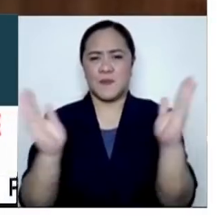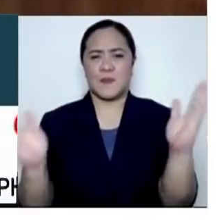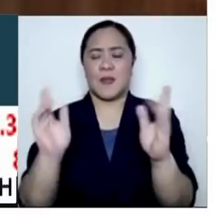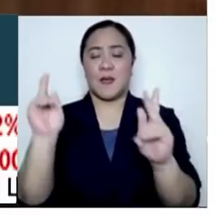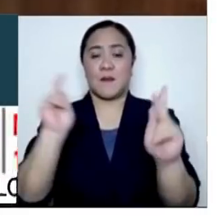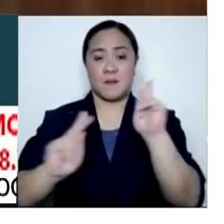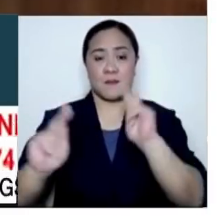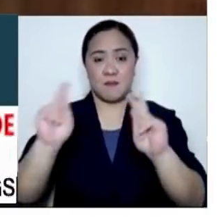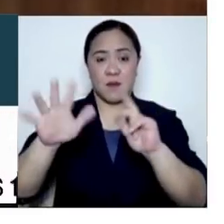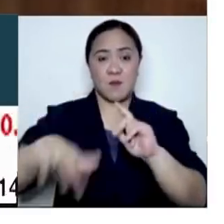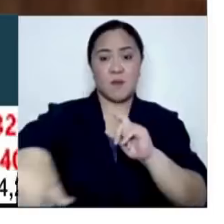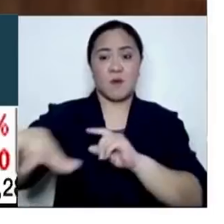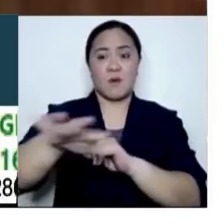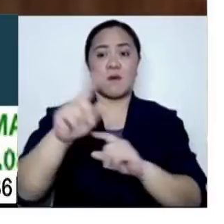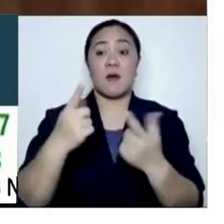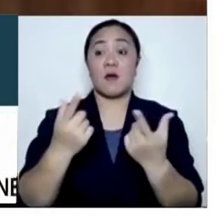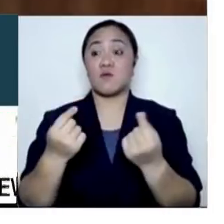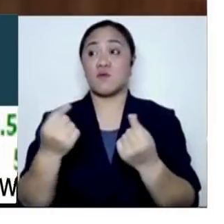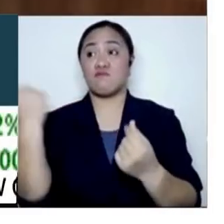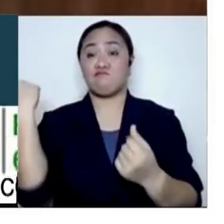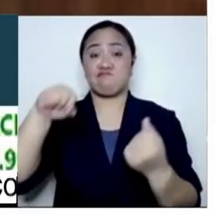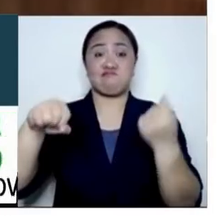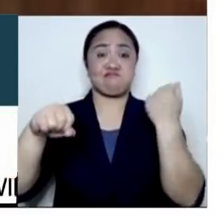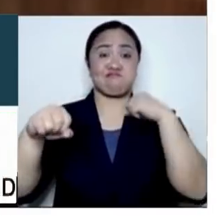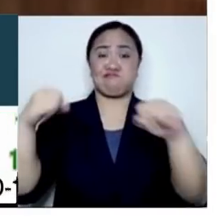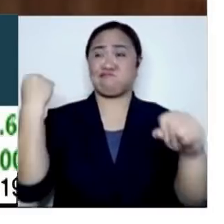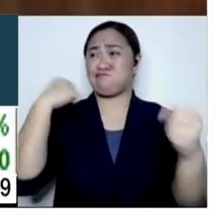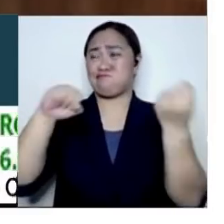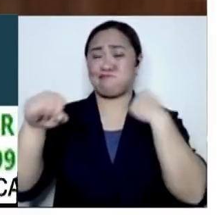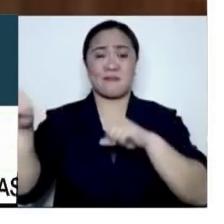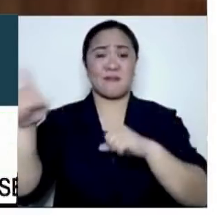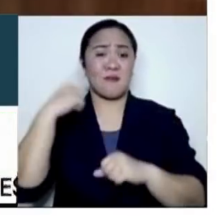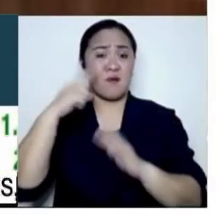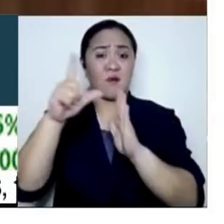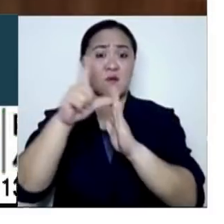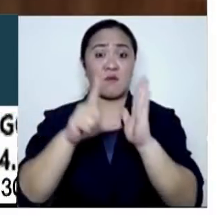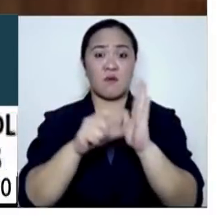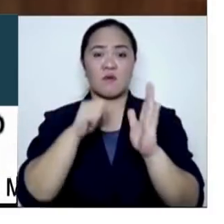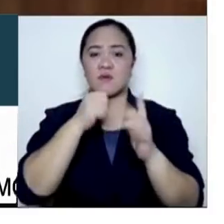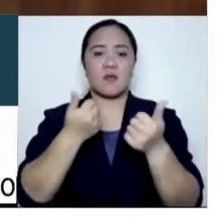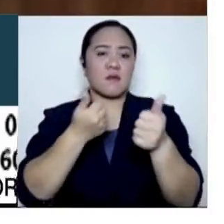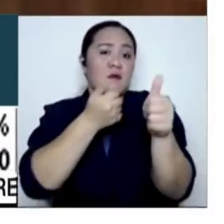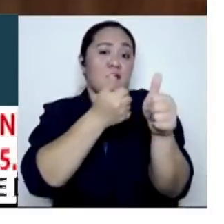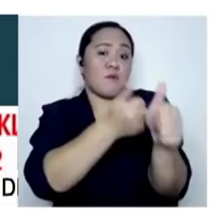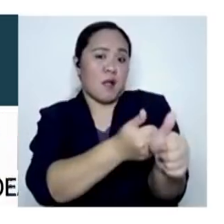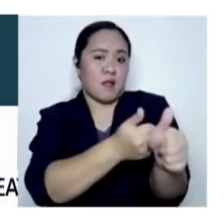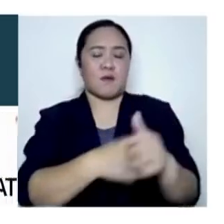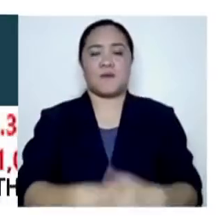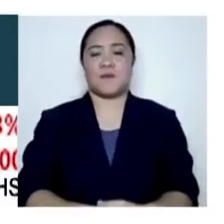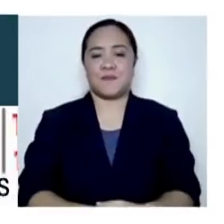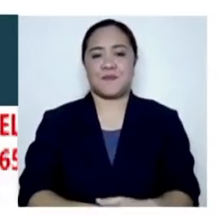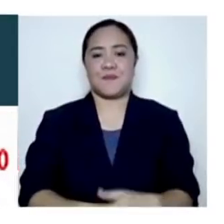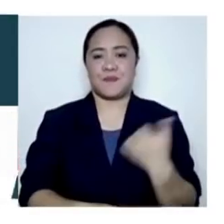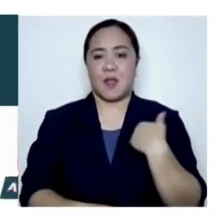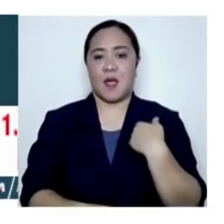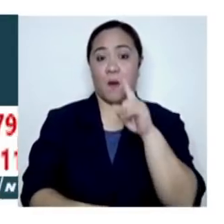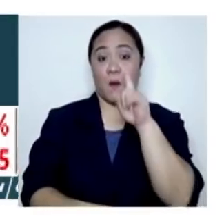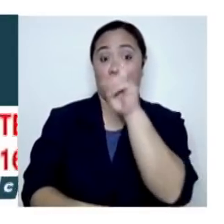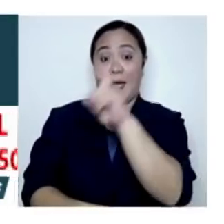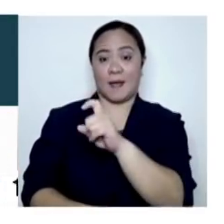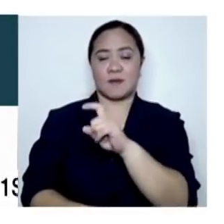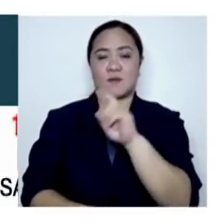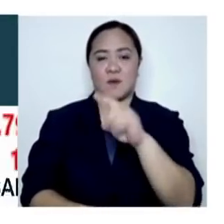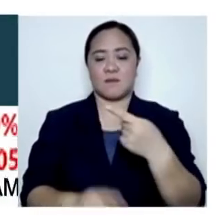nila, binabalasubas sila yung mga batas na ginawa natin. Hindi nila pinapairal. Final two questions, Mr. Senator. Criselle